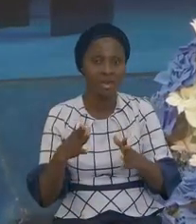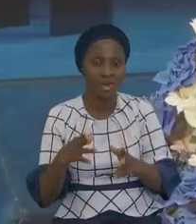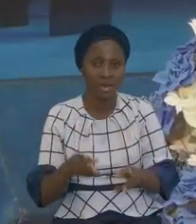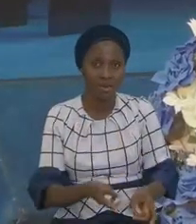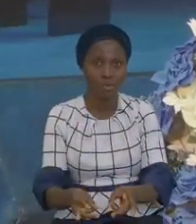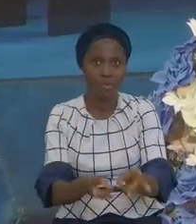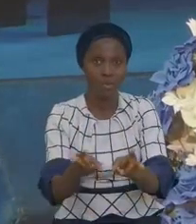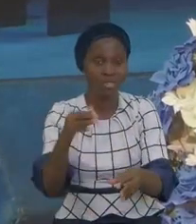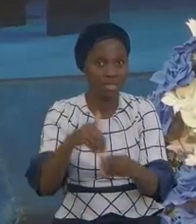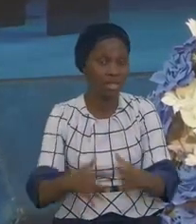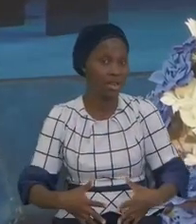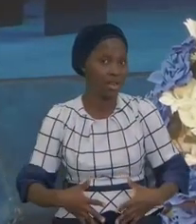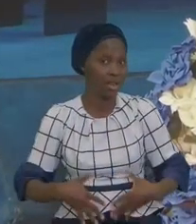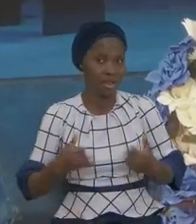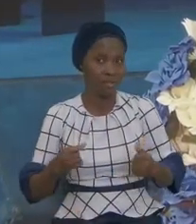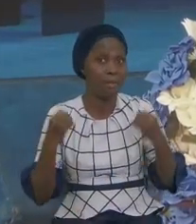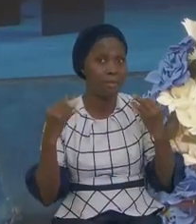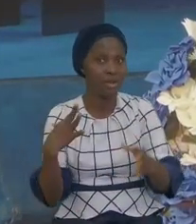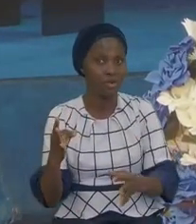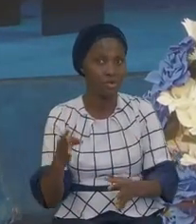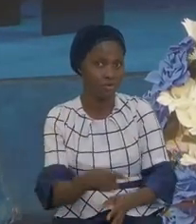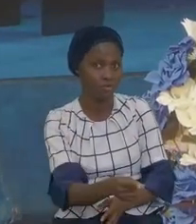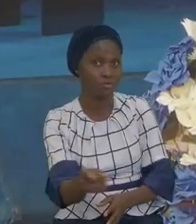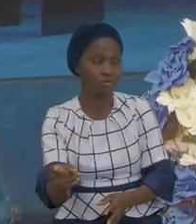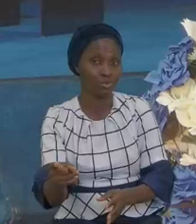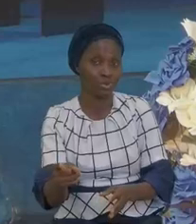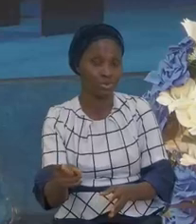Il y a plusieurs voies qui conduisent à la fosse.